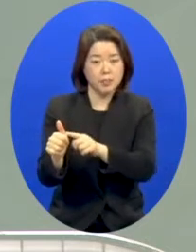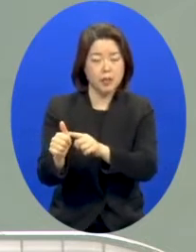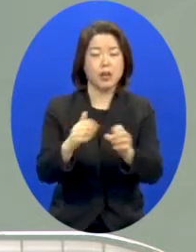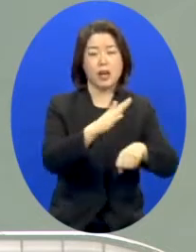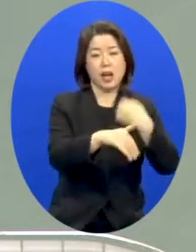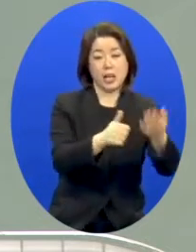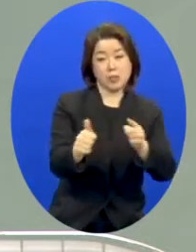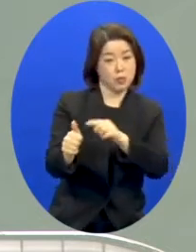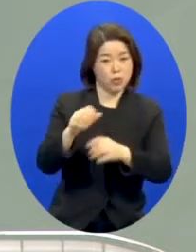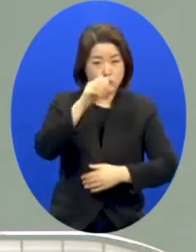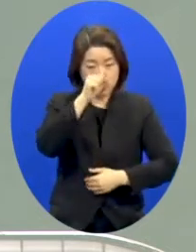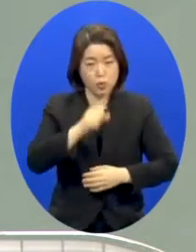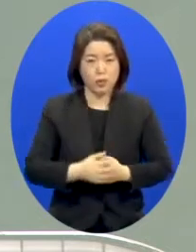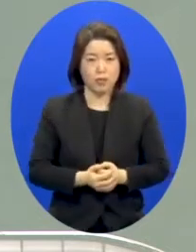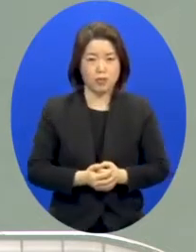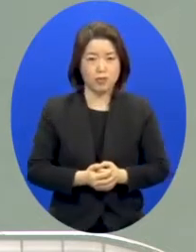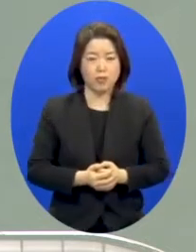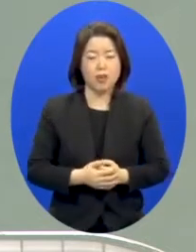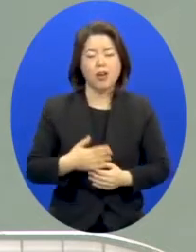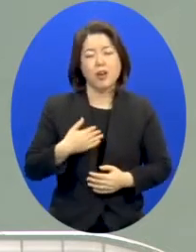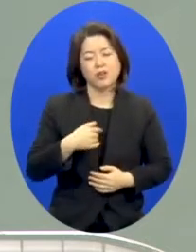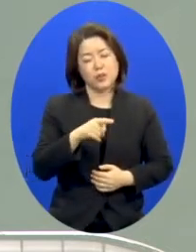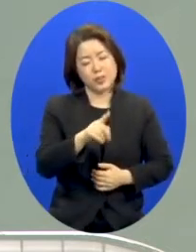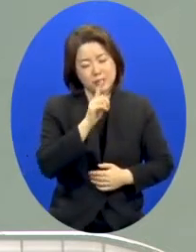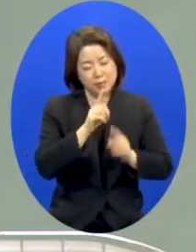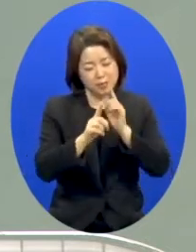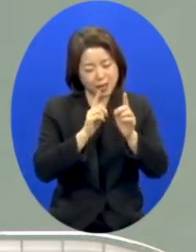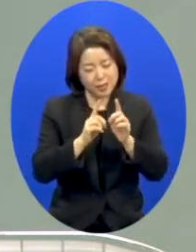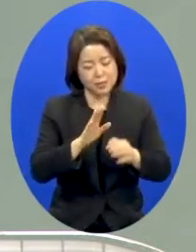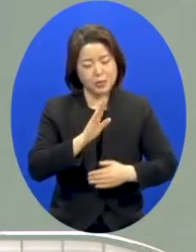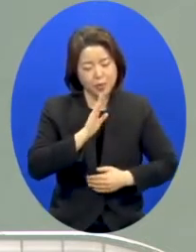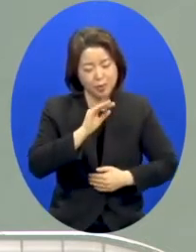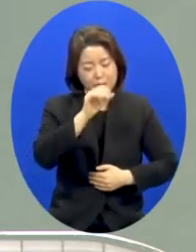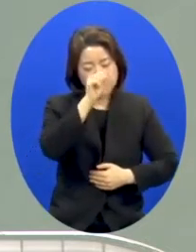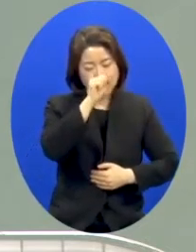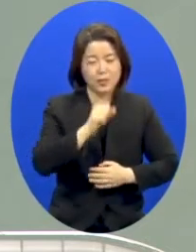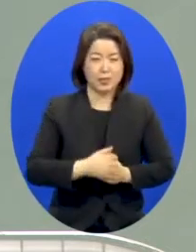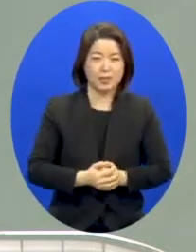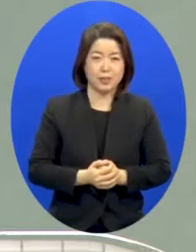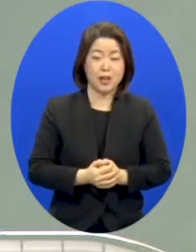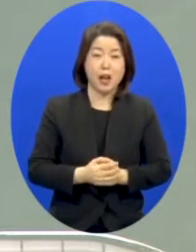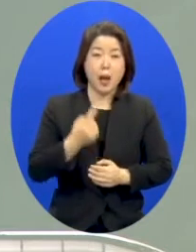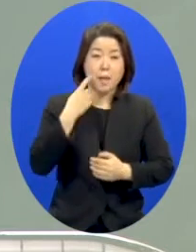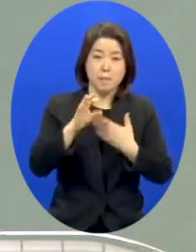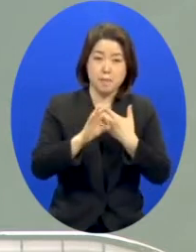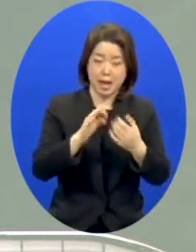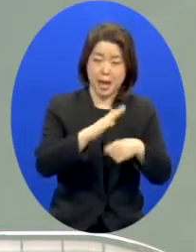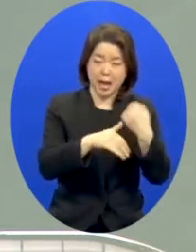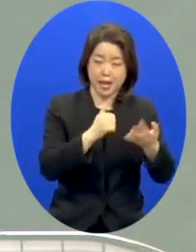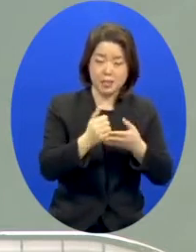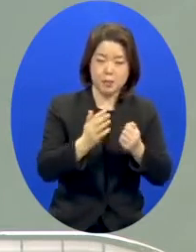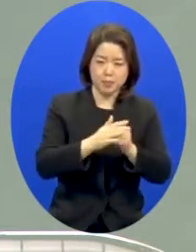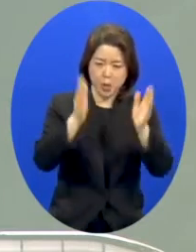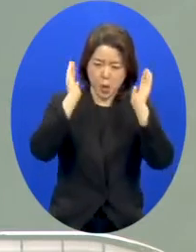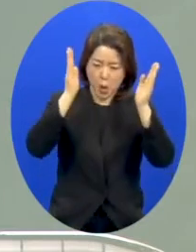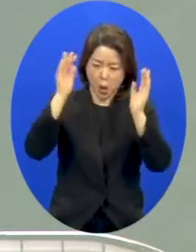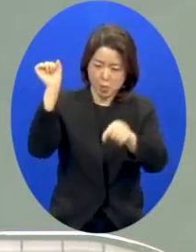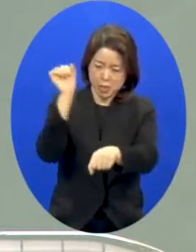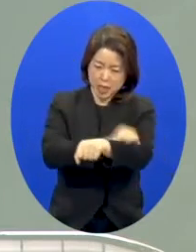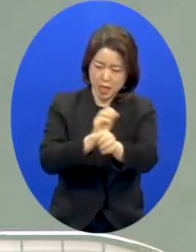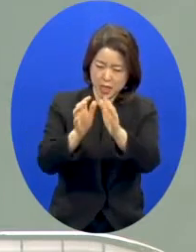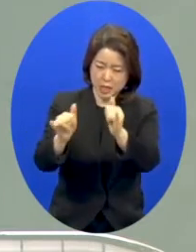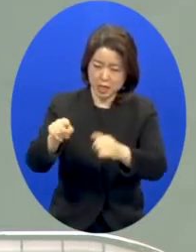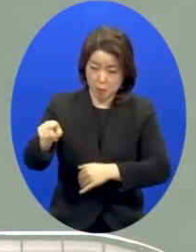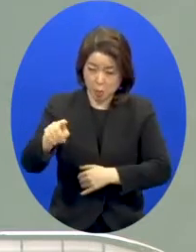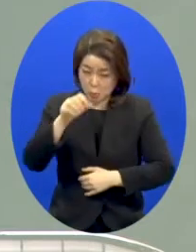저는 이 말씀이 얼마나 좋은지 모릅니다 만약에 하나님께서 공부 잘하는 사람을 좋아하신다면